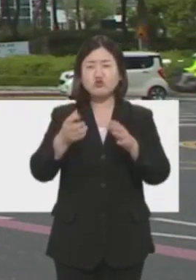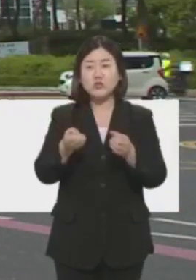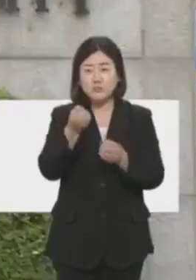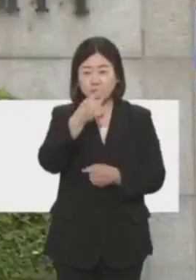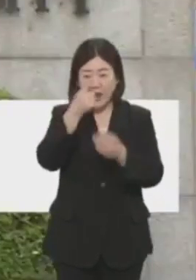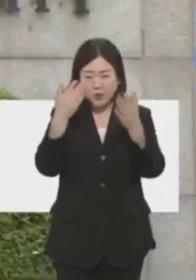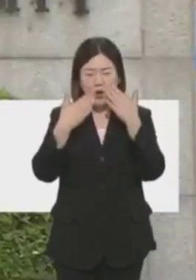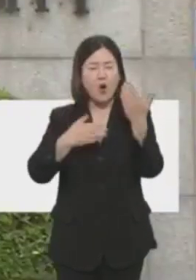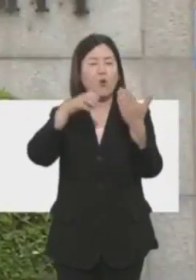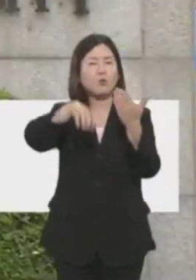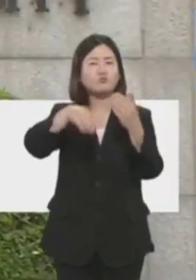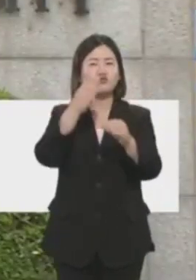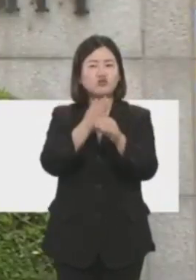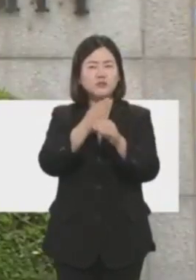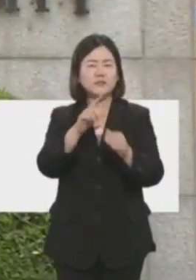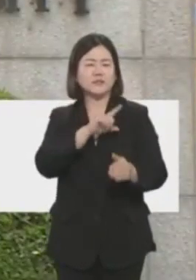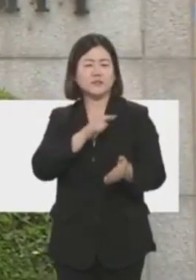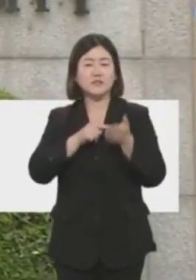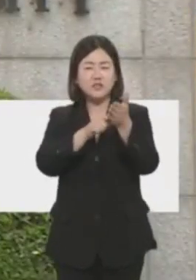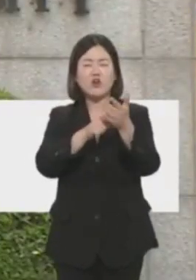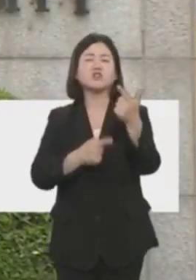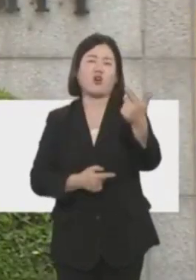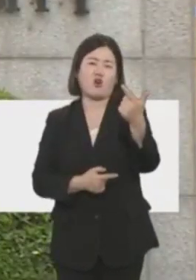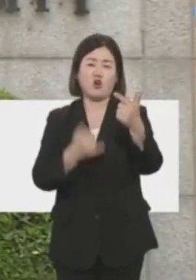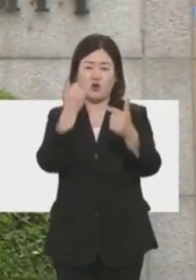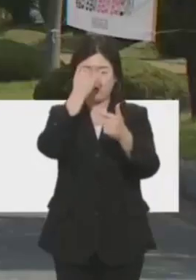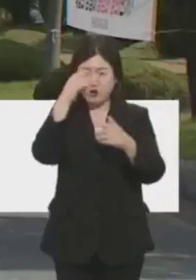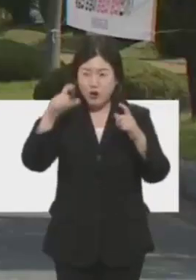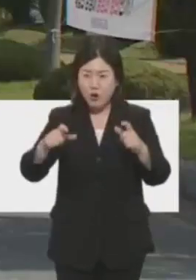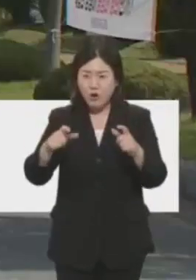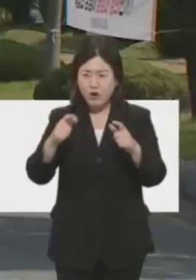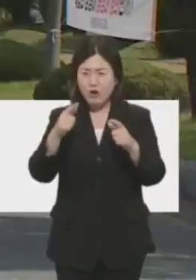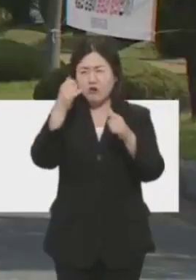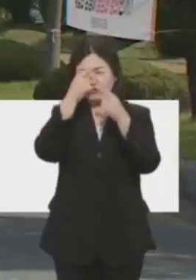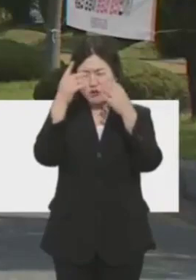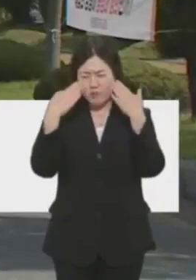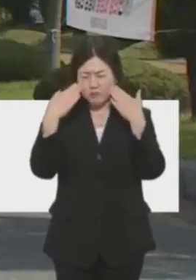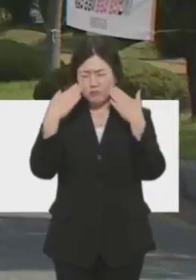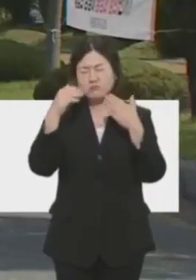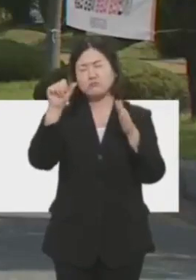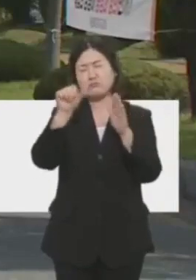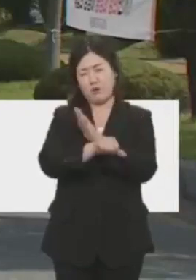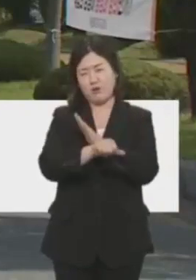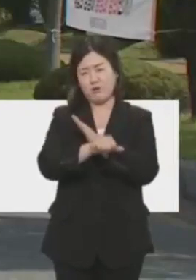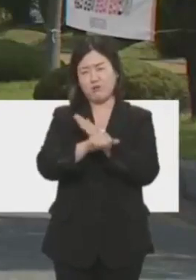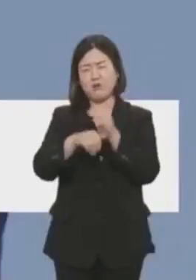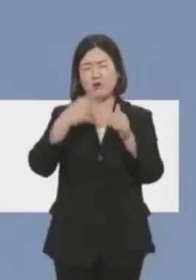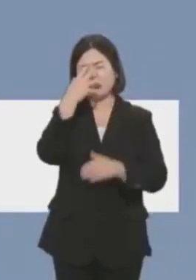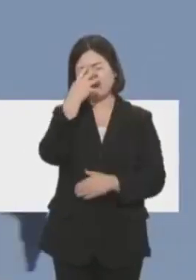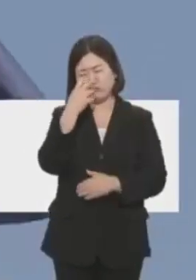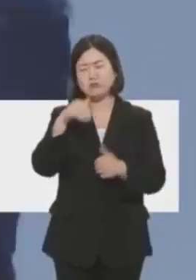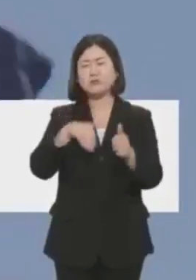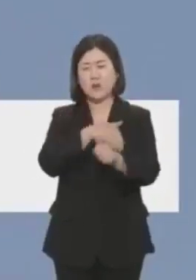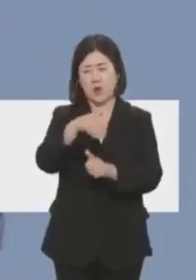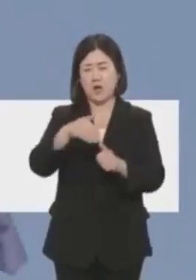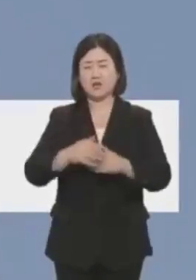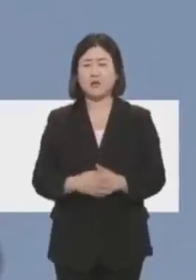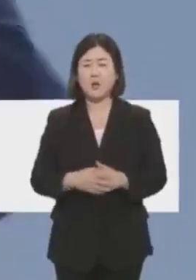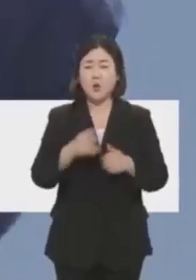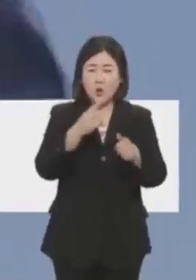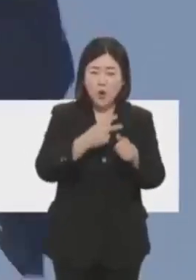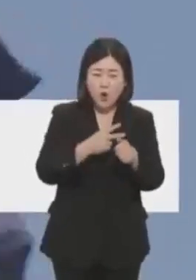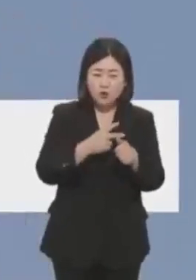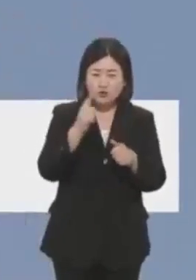국립대 9곳 중 6곳이 이름을 올렸지만 충청권 거점 국립대인 충남대가 탈락하면서 침통한 분위기입니다